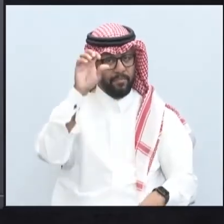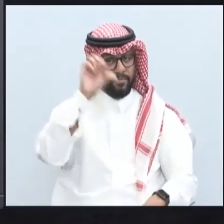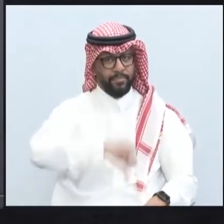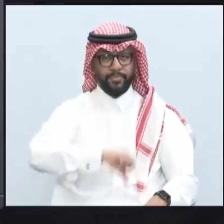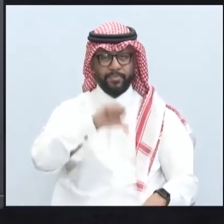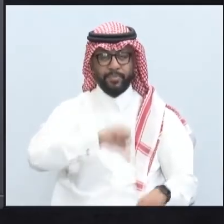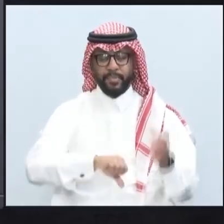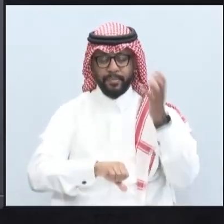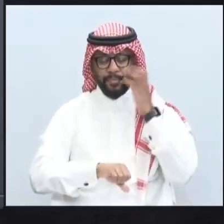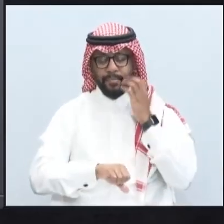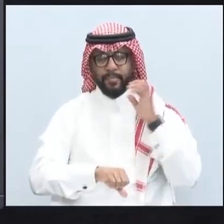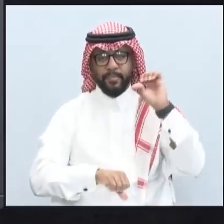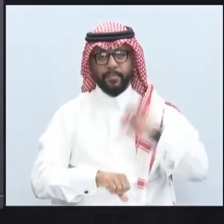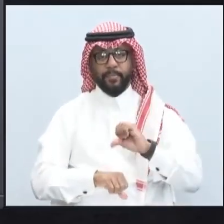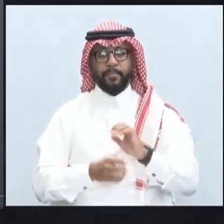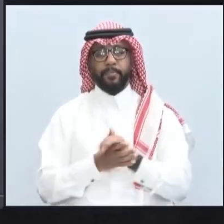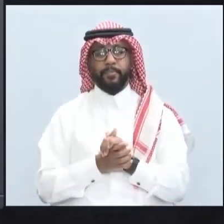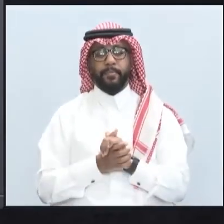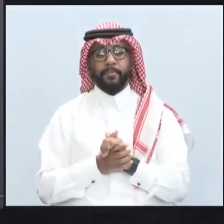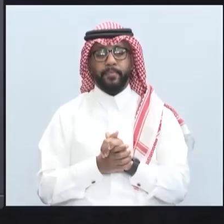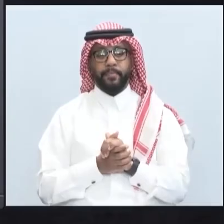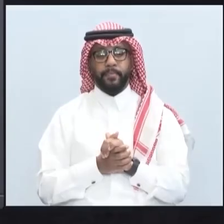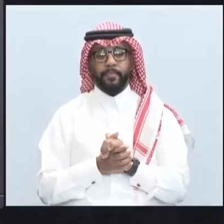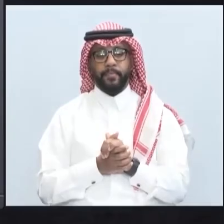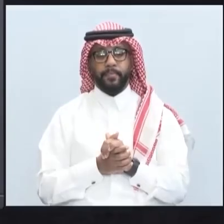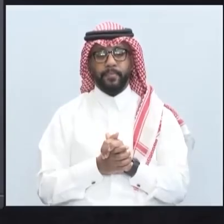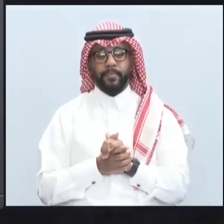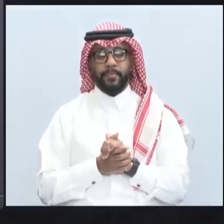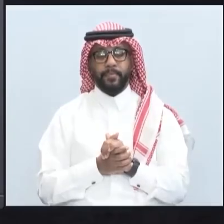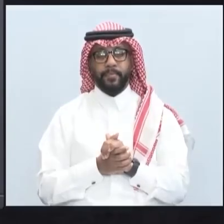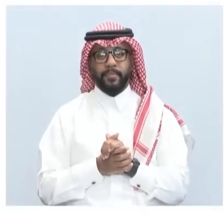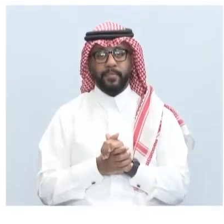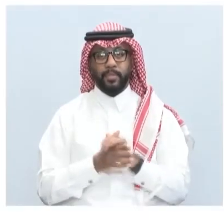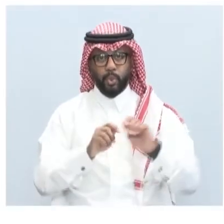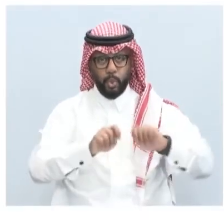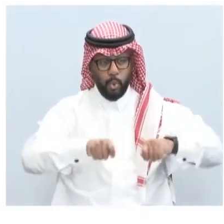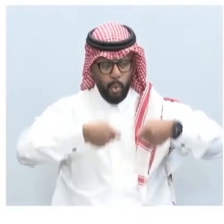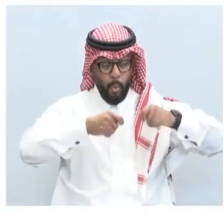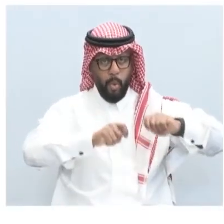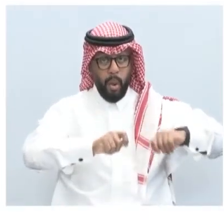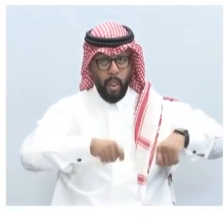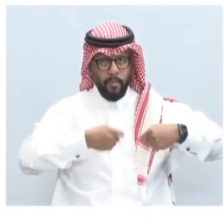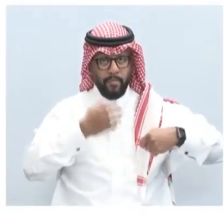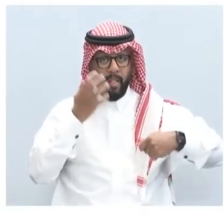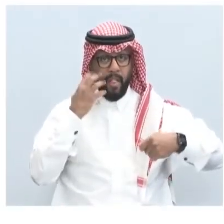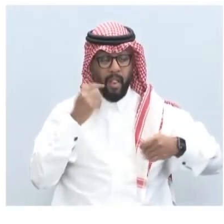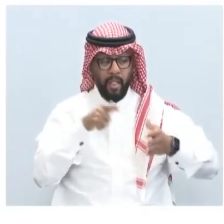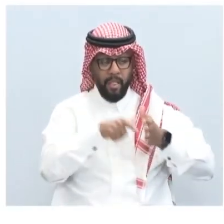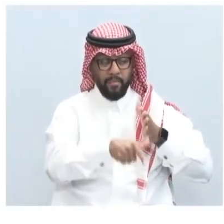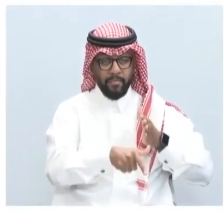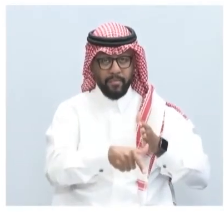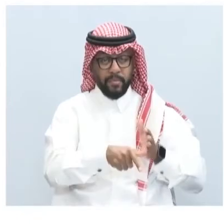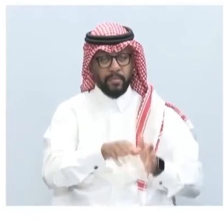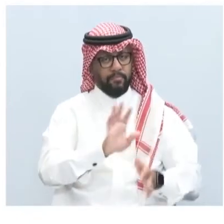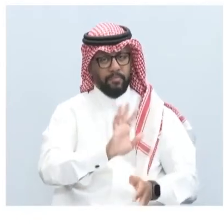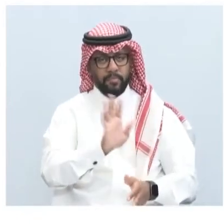من النجاسات فاذا وقع على الجورب بول فانه حينئذ لا